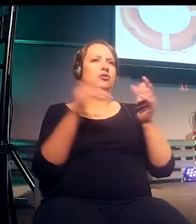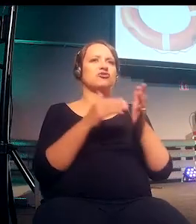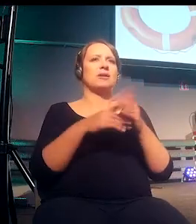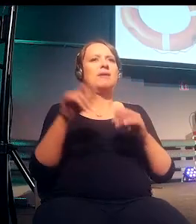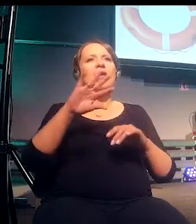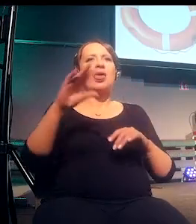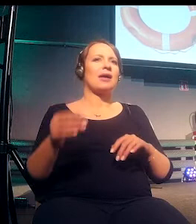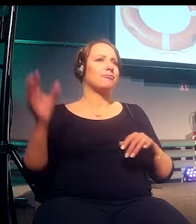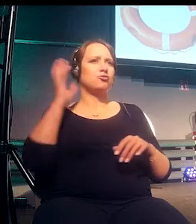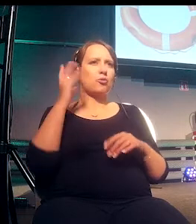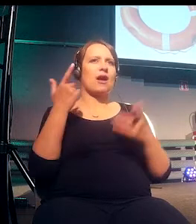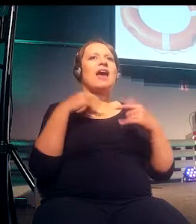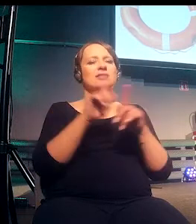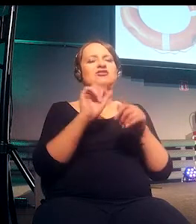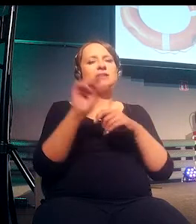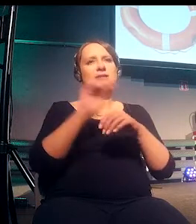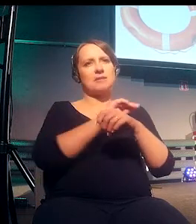źle. Na szczęście też są metody.